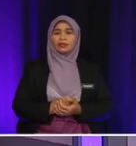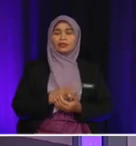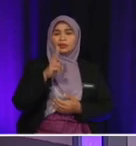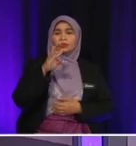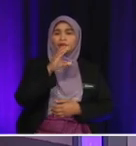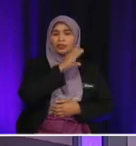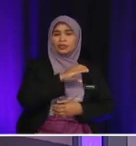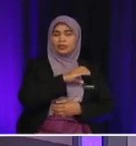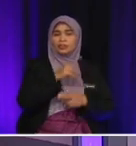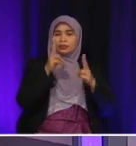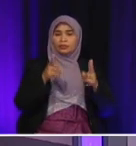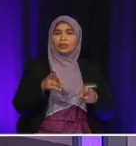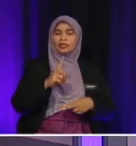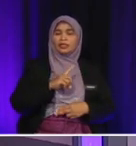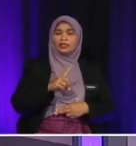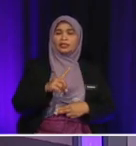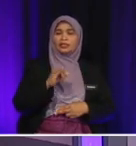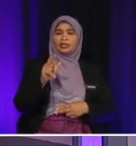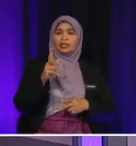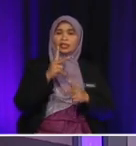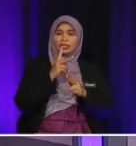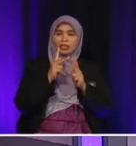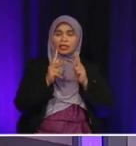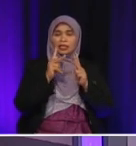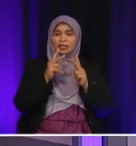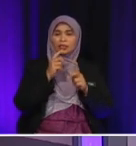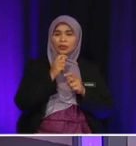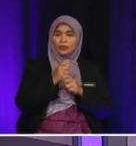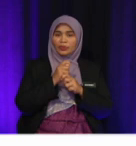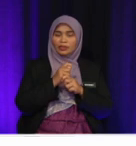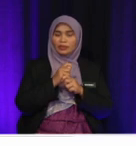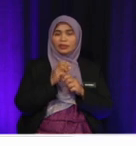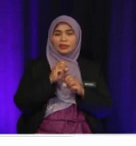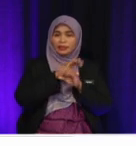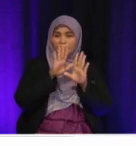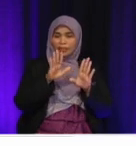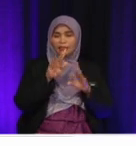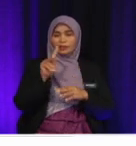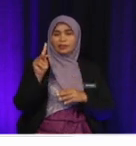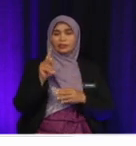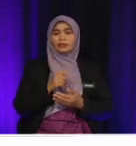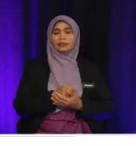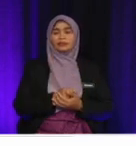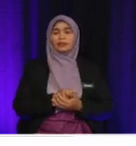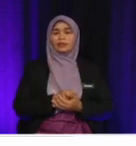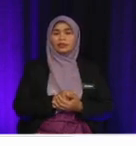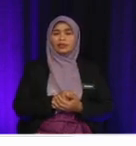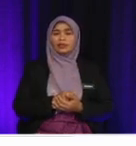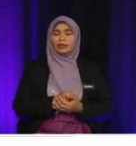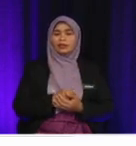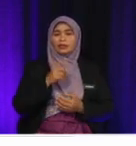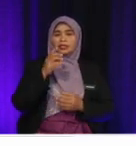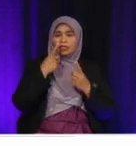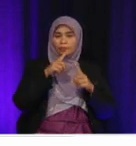ciri umat Cemerlang ini ialah kata tugasnya ialah Jelaskan jelaskan jawapan Anda